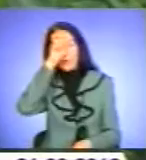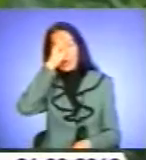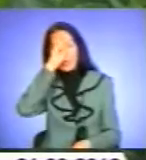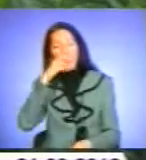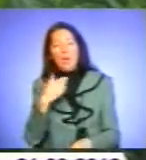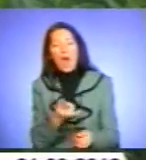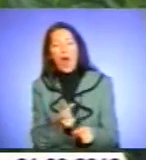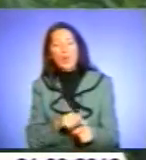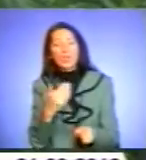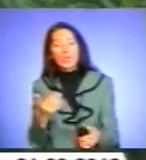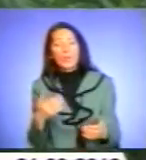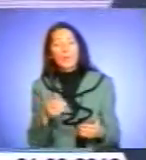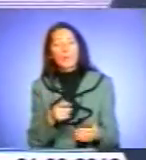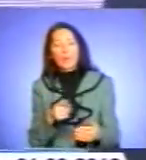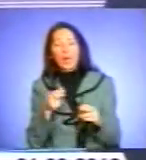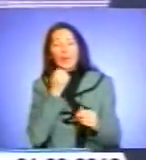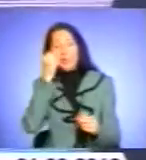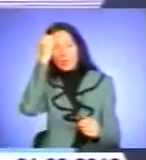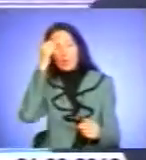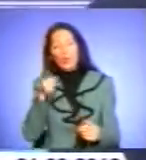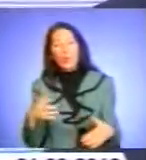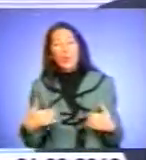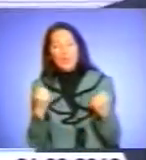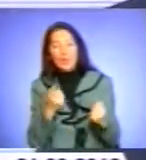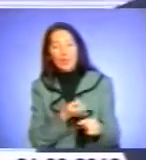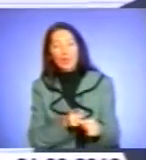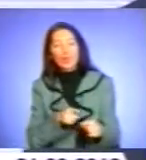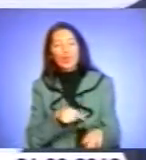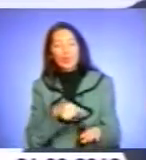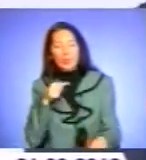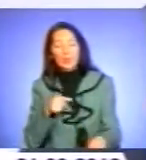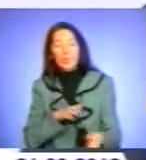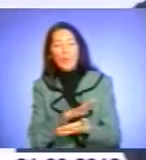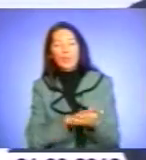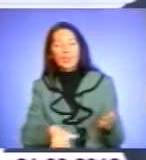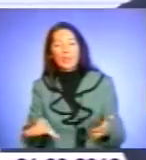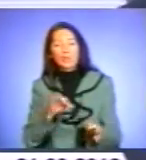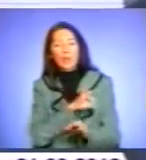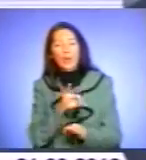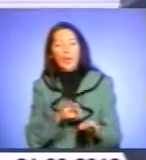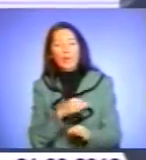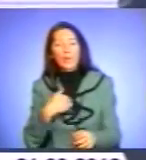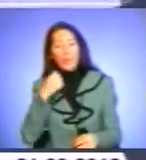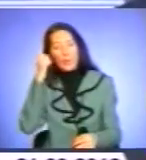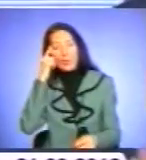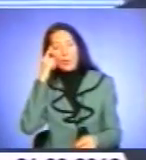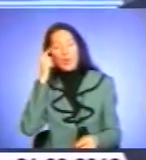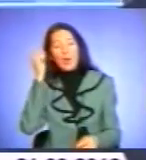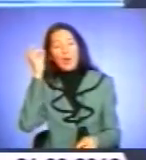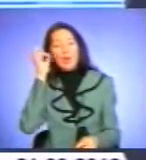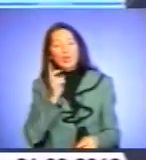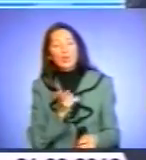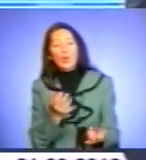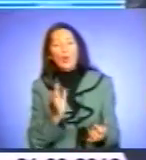которую вы нам давали на протяжении всего проекта. Это действительно чувствовалось, и вы помните, сколько у нас было вечерних с вами встреч, и сколько вы